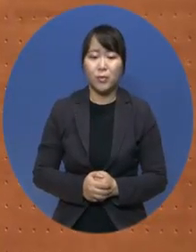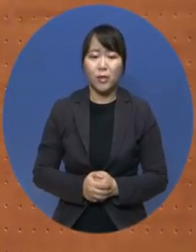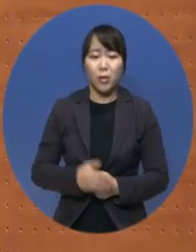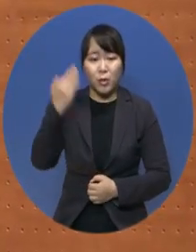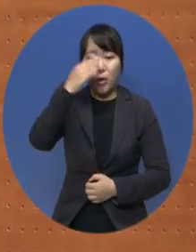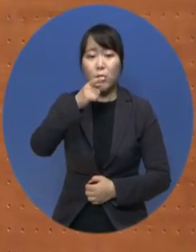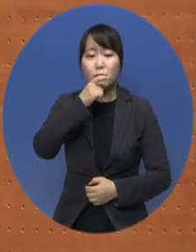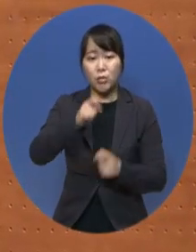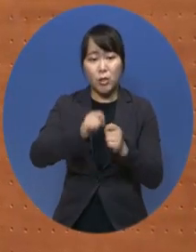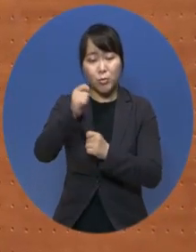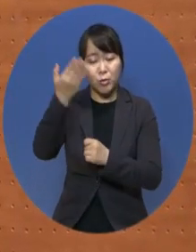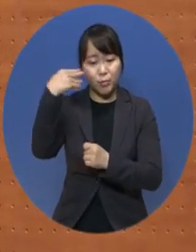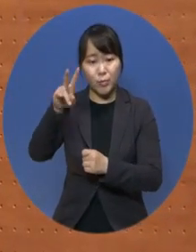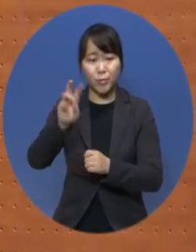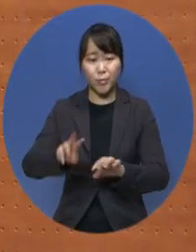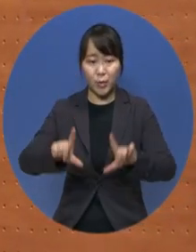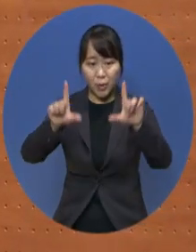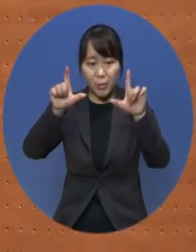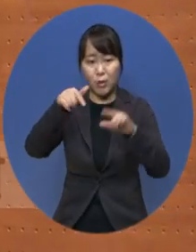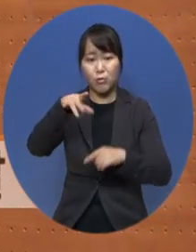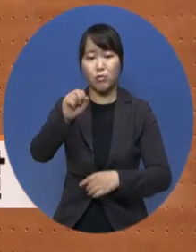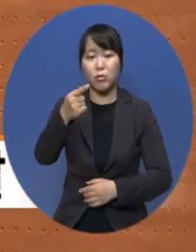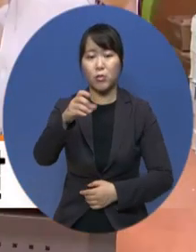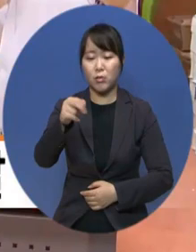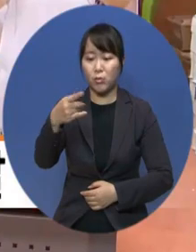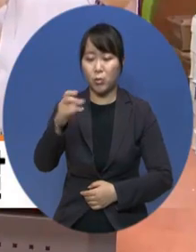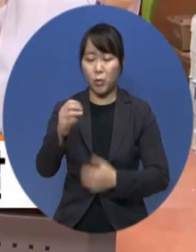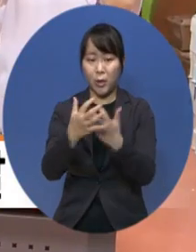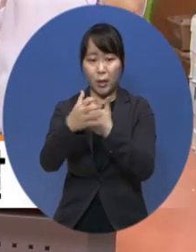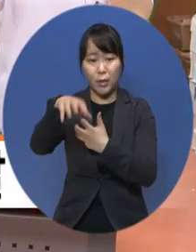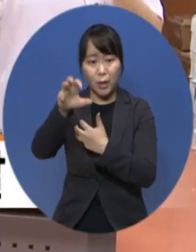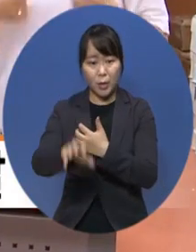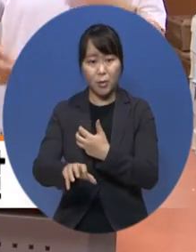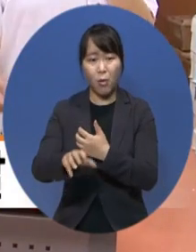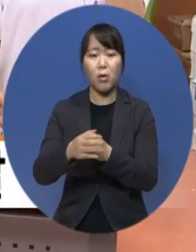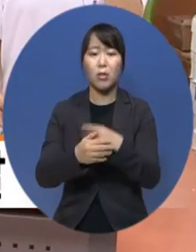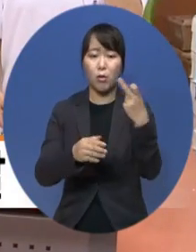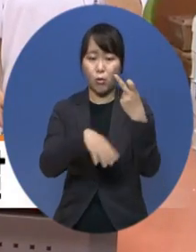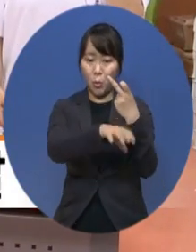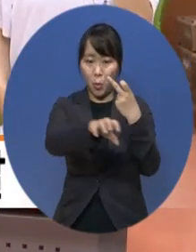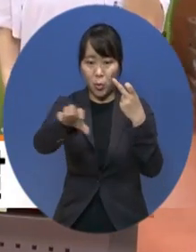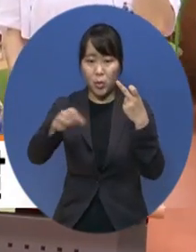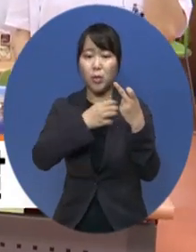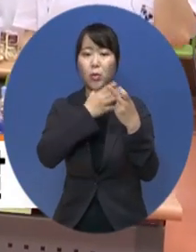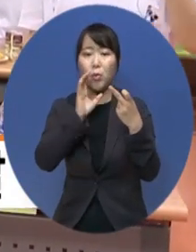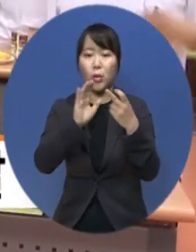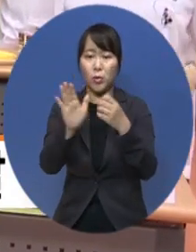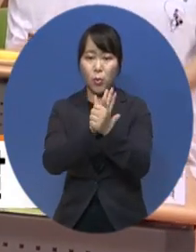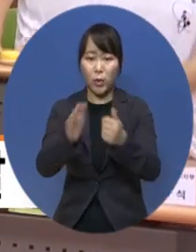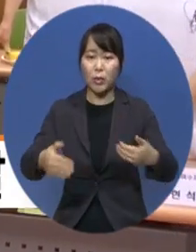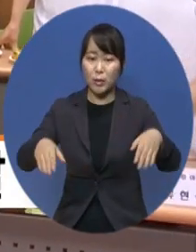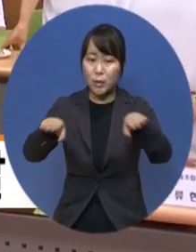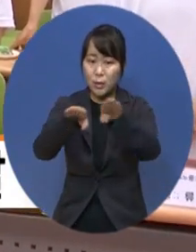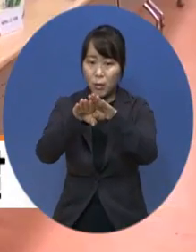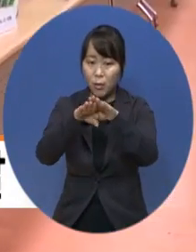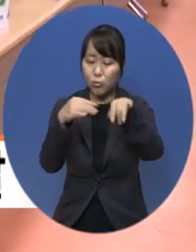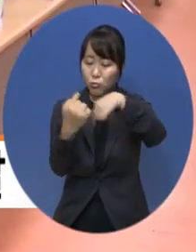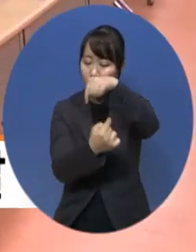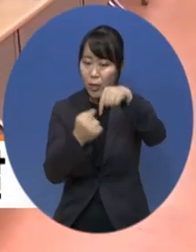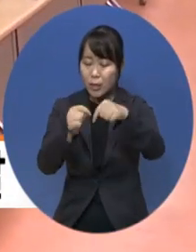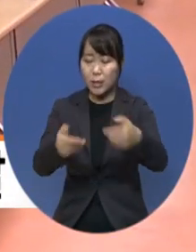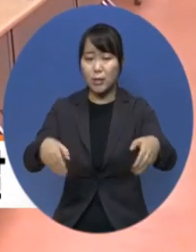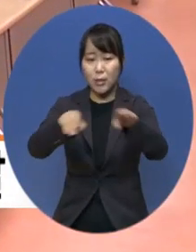여수지부는 지난 23일 중흥동 대강당에서 관내 12군데 노인 요양시설을